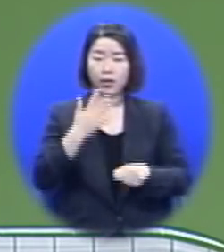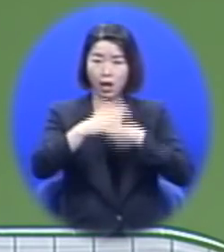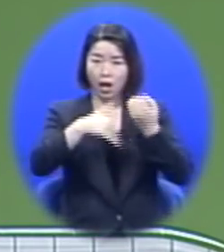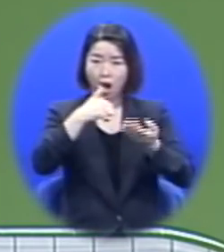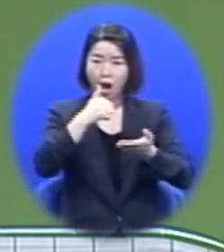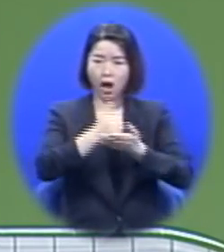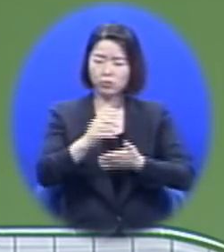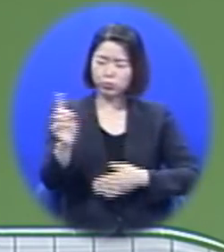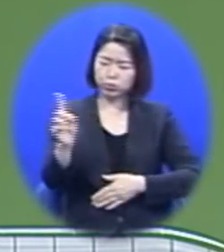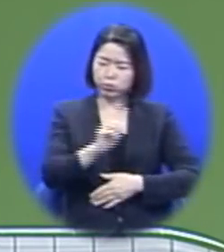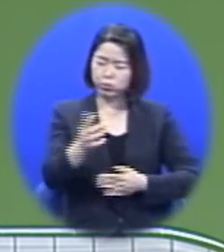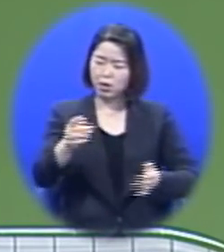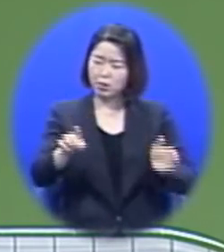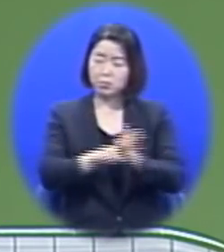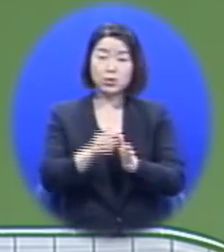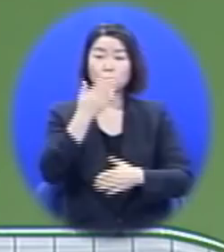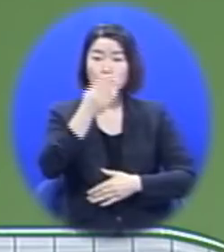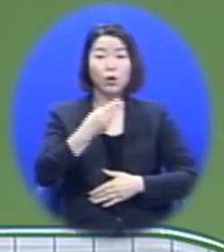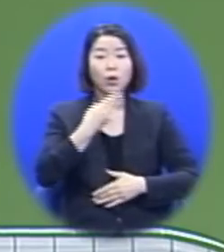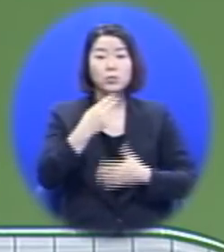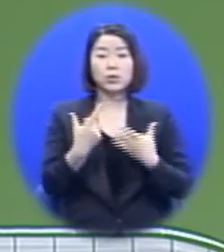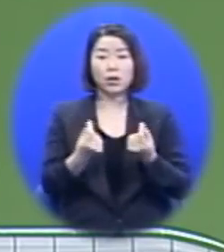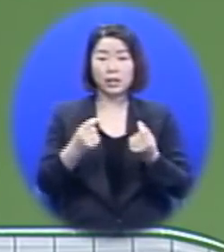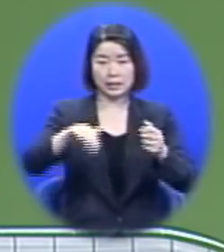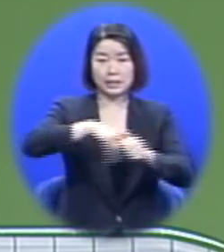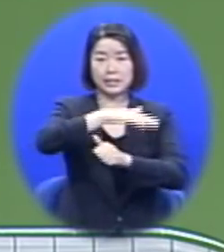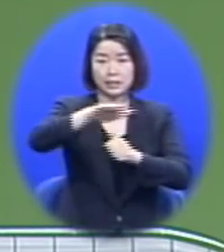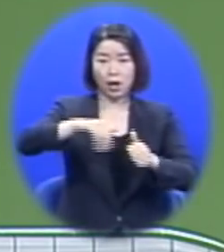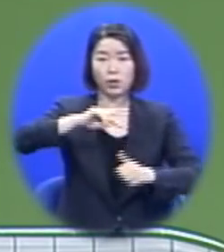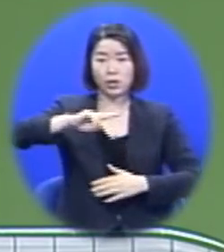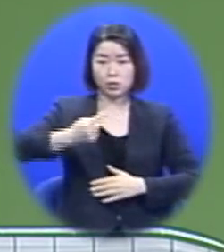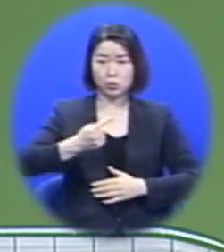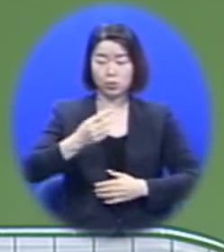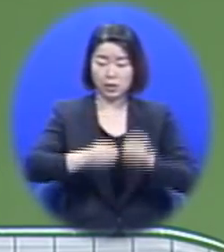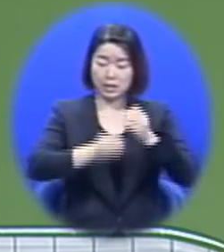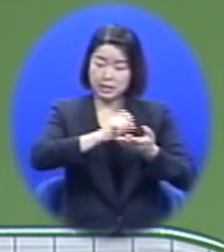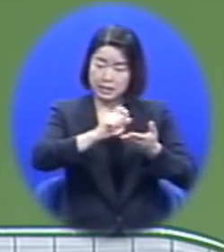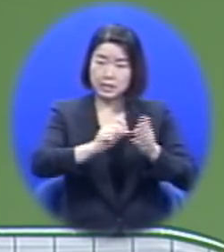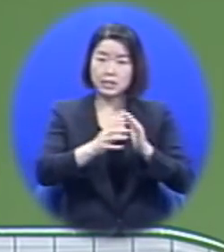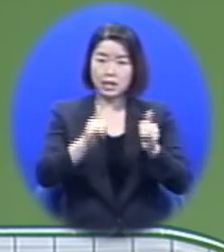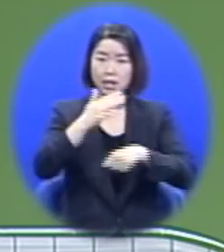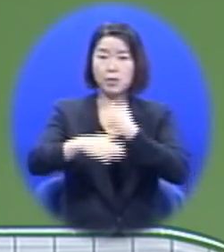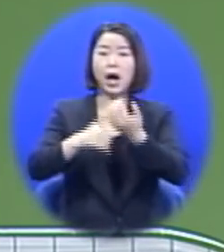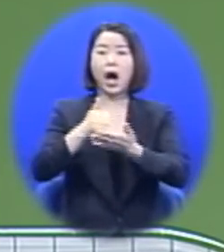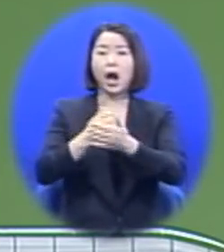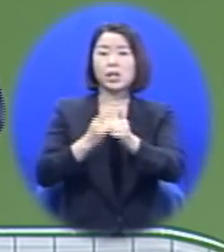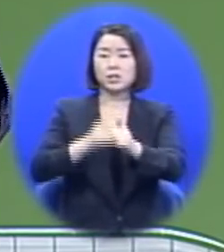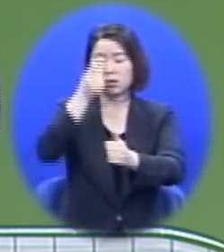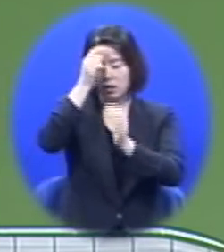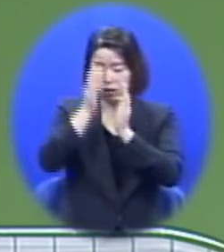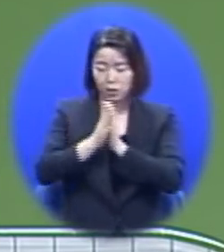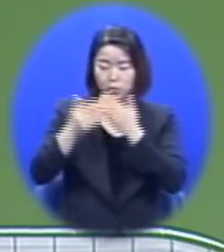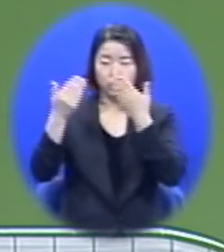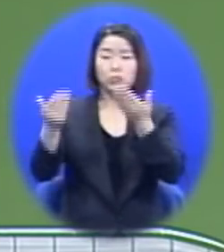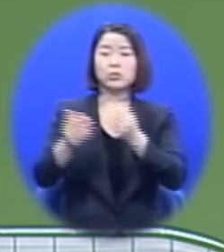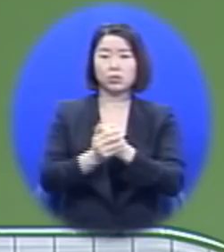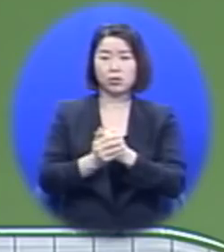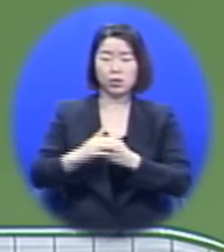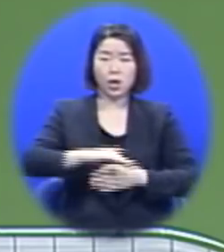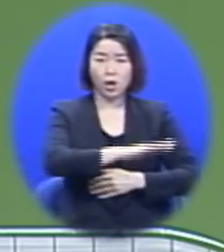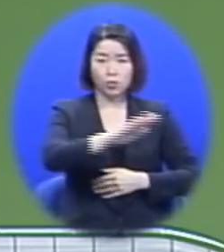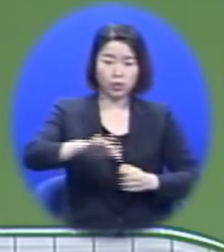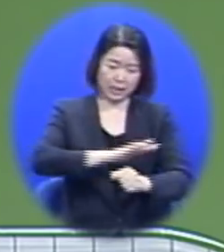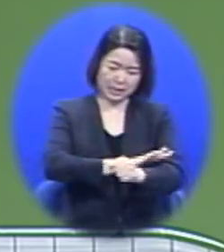하나님을 도무지 믿을 수 없을 것 같은 그 상황에서도 시편 기자는 하나님께 기도합니다. 우리가 이미 다 잘 아시는